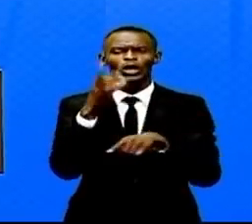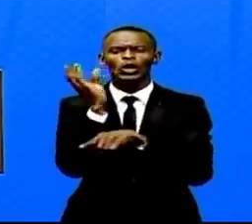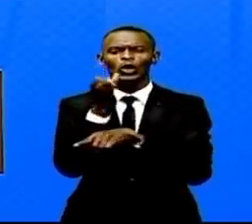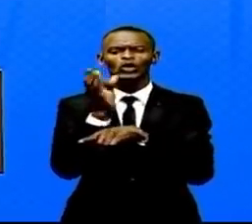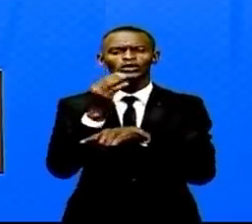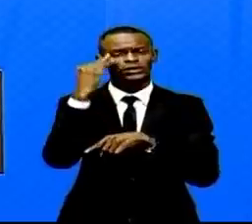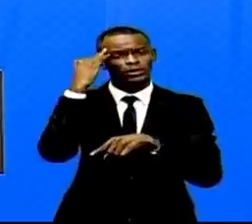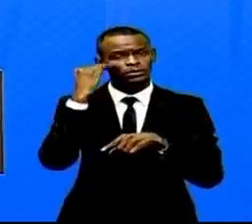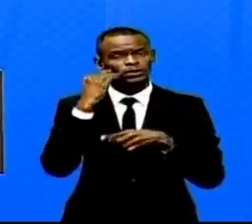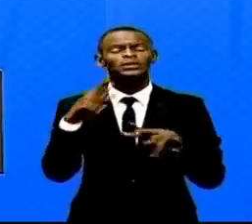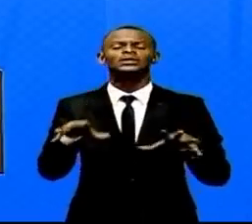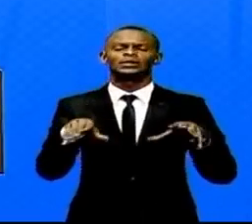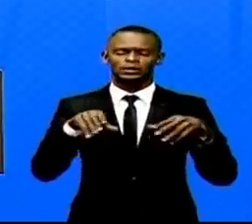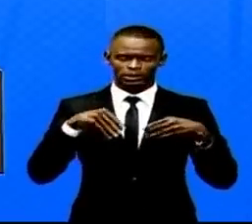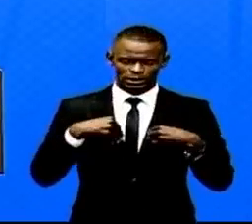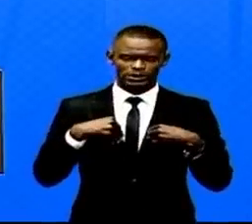d'ordonnance.